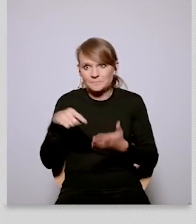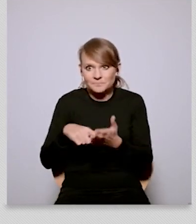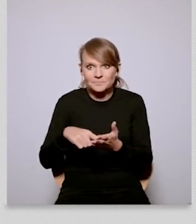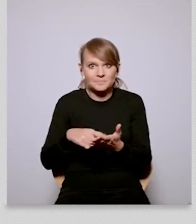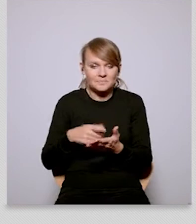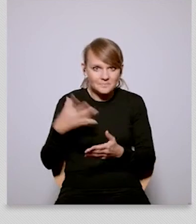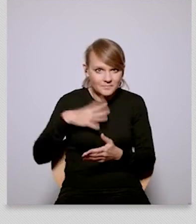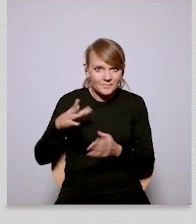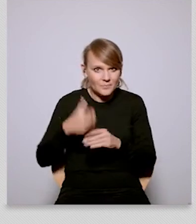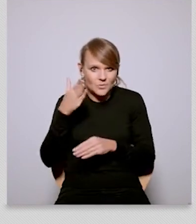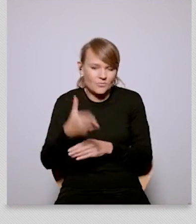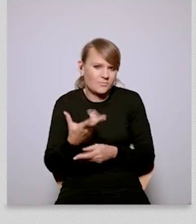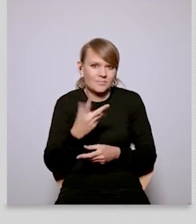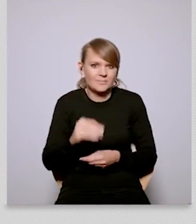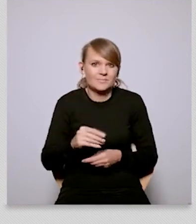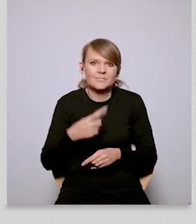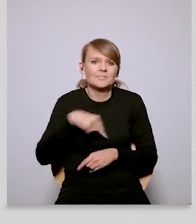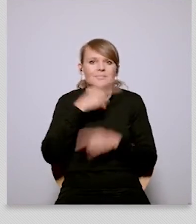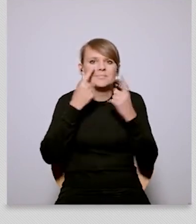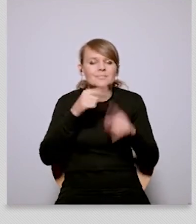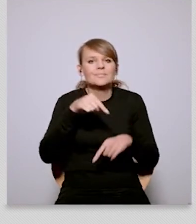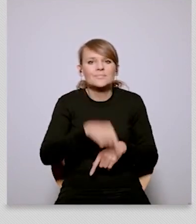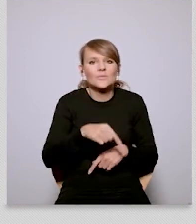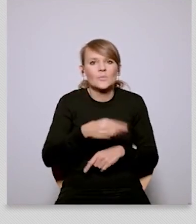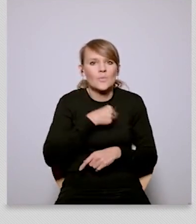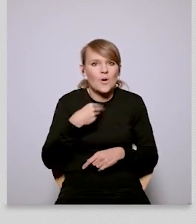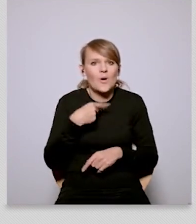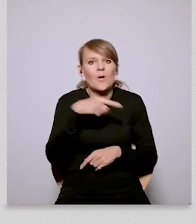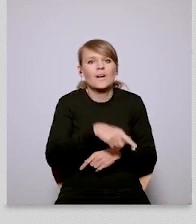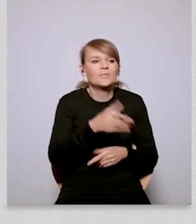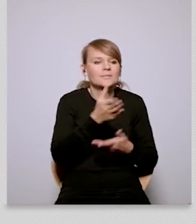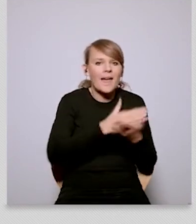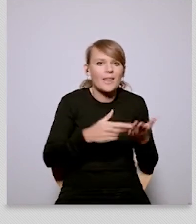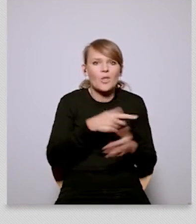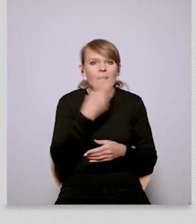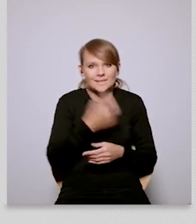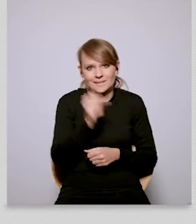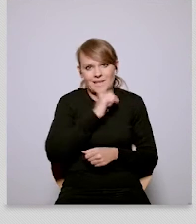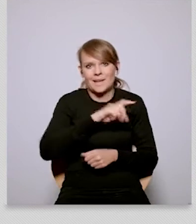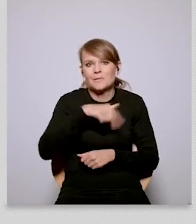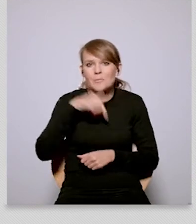umyka nam też to że nasz sektor energetyczny jest po prostu stary i my musimy inwestować w nowe źródła